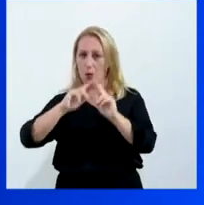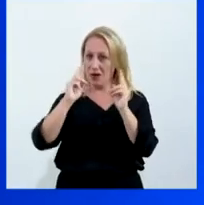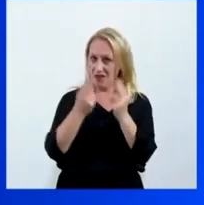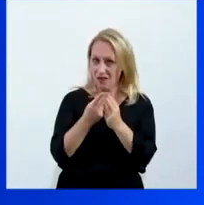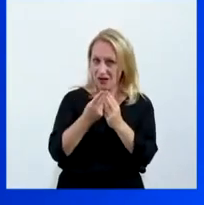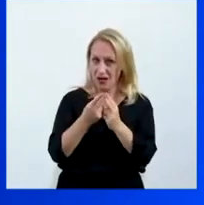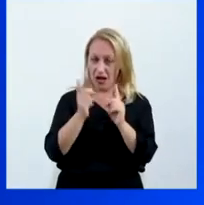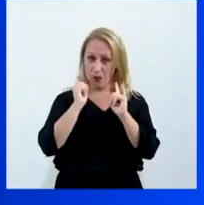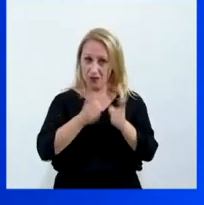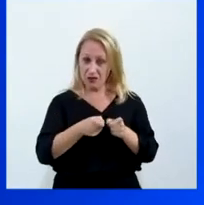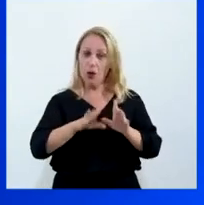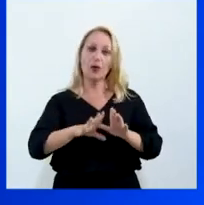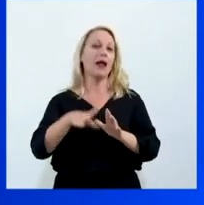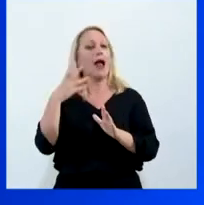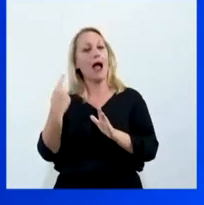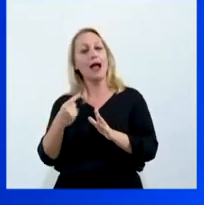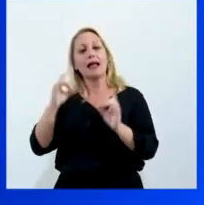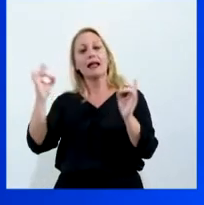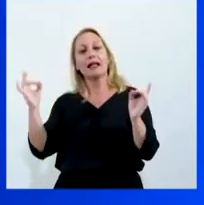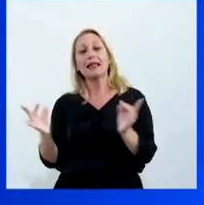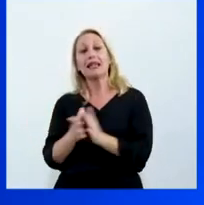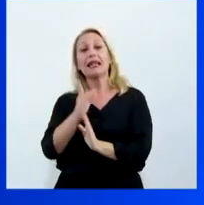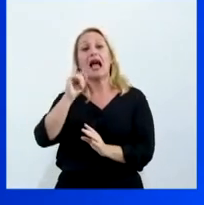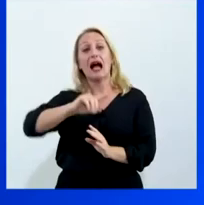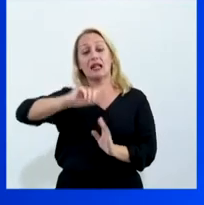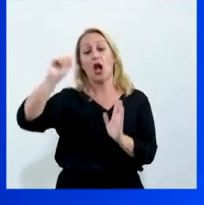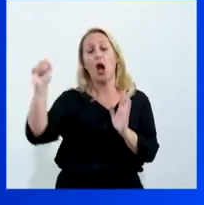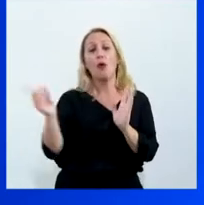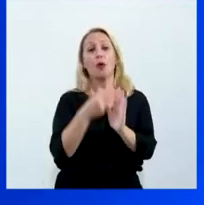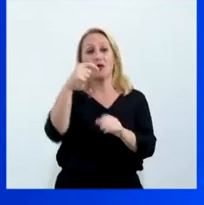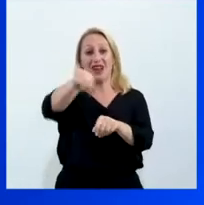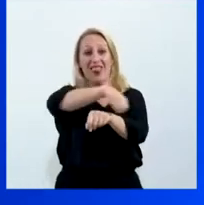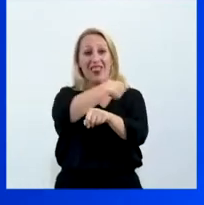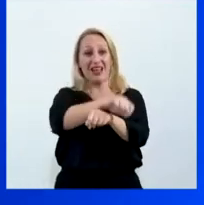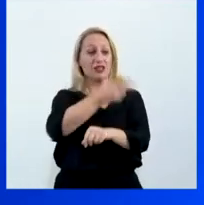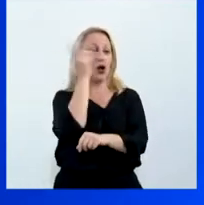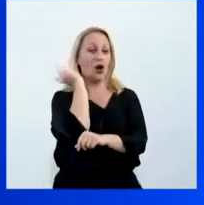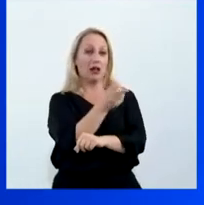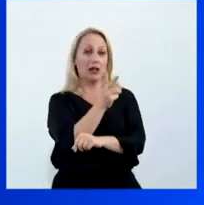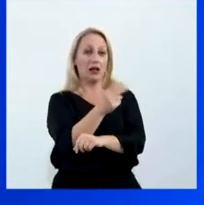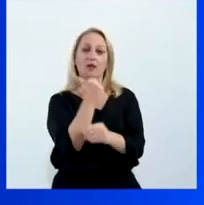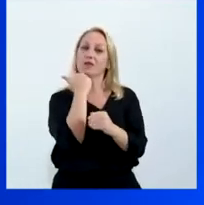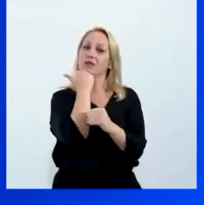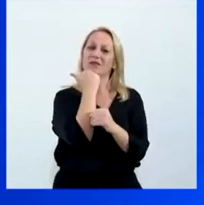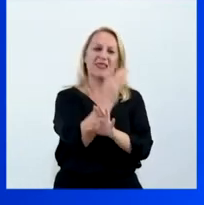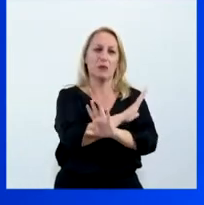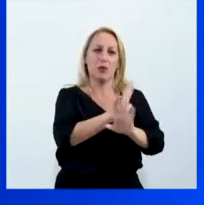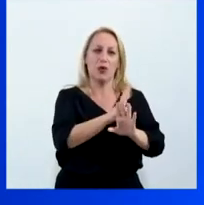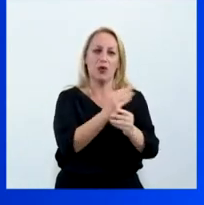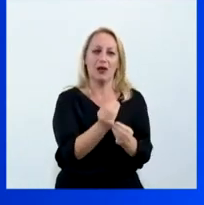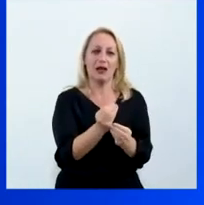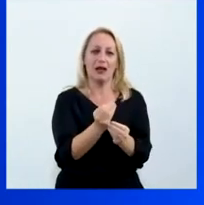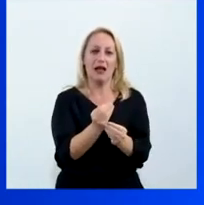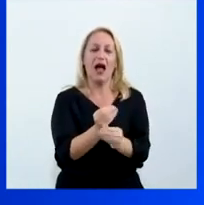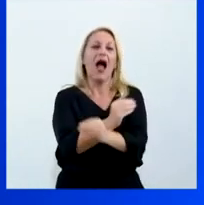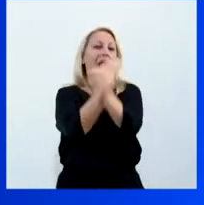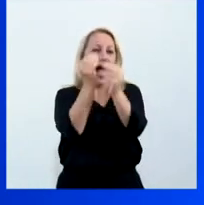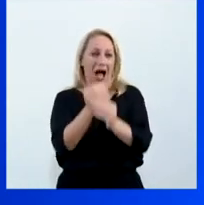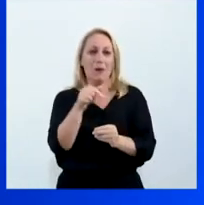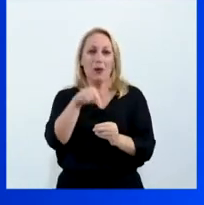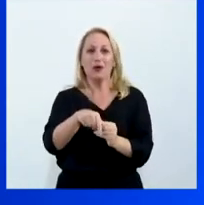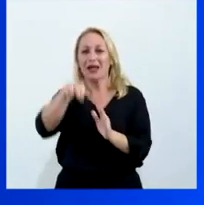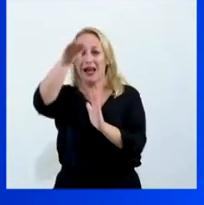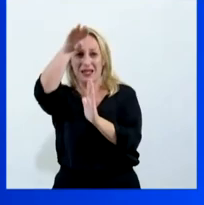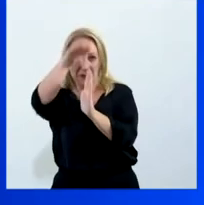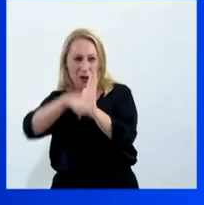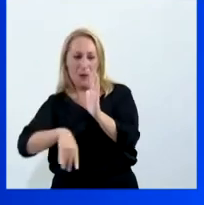όμως ήδη πρόβλεψη ότι αν είναι πρωτόδικα καταδικασμένος, αυτόματα τίθεται σε αργία. Του αποτελέσματος θα